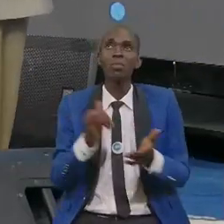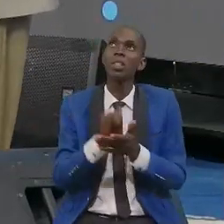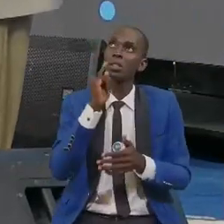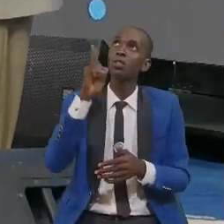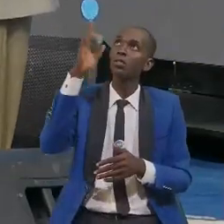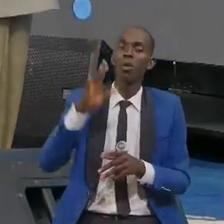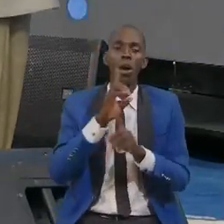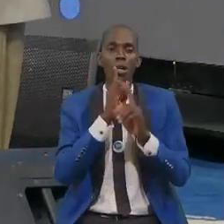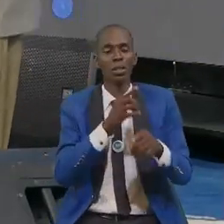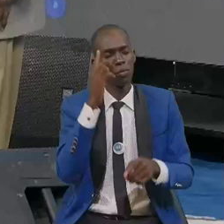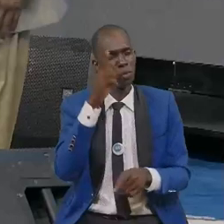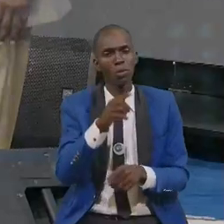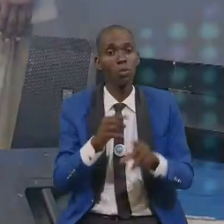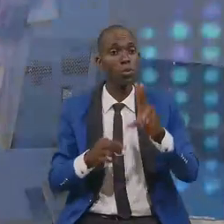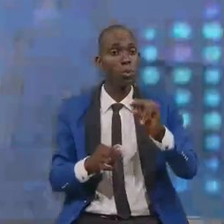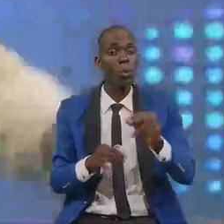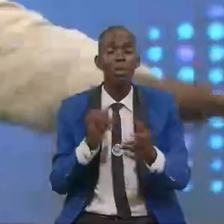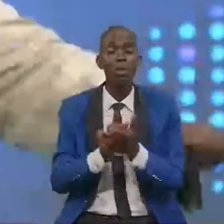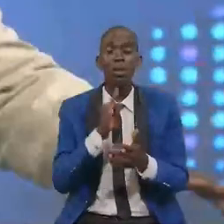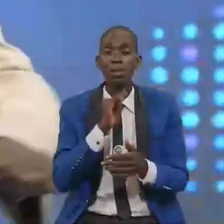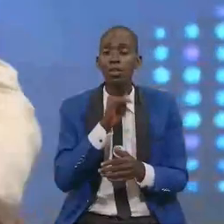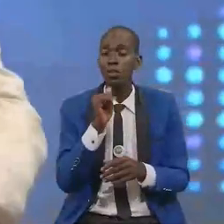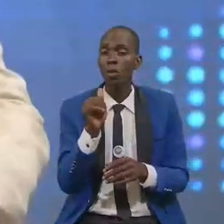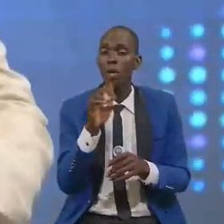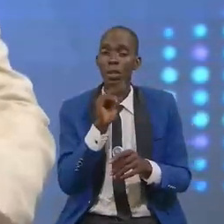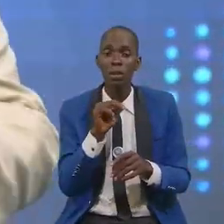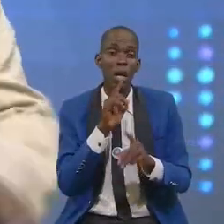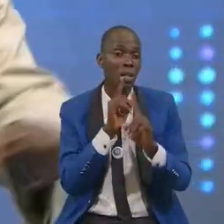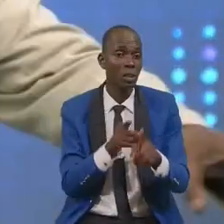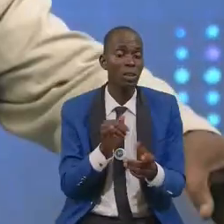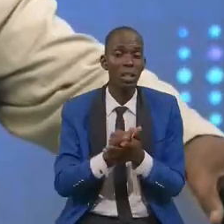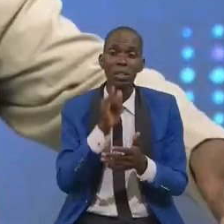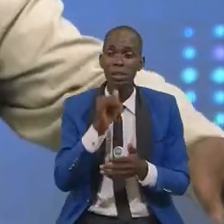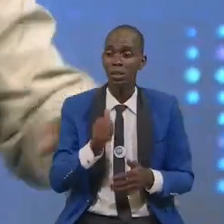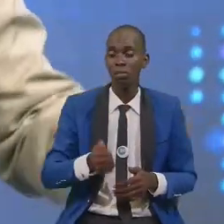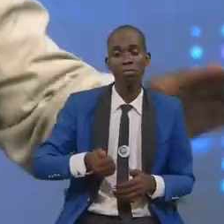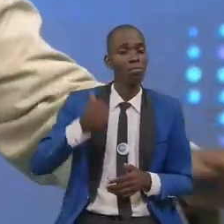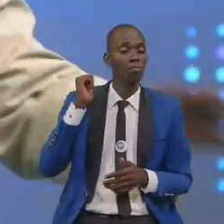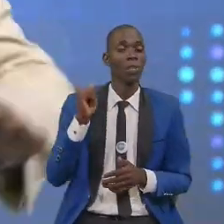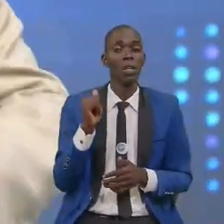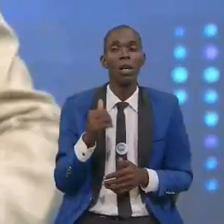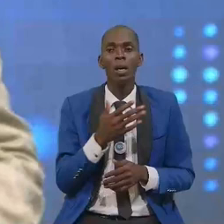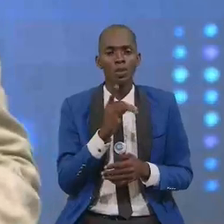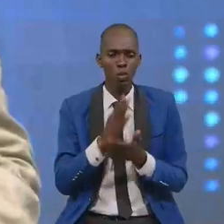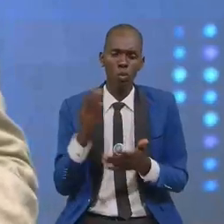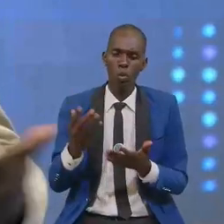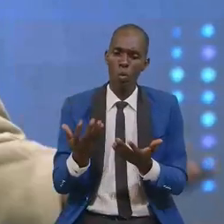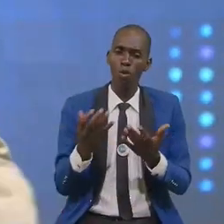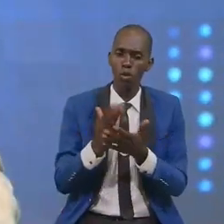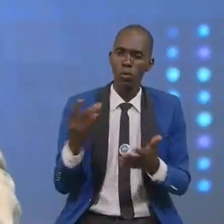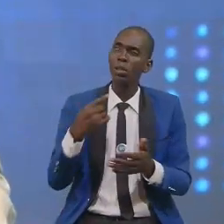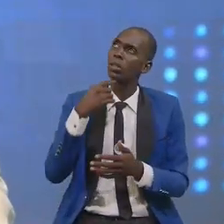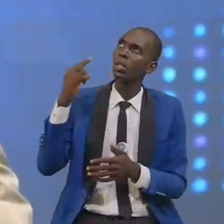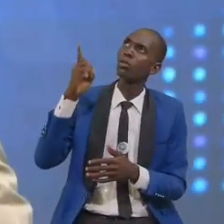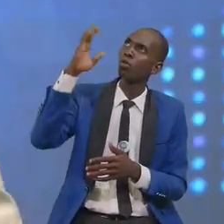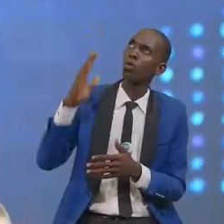une réponse ça c'est un refus quelqu'un veut quelque chose et il en parle à Dieu et Dieu dit non ça ce